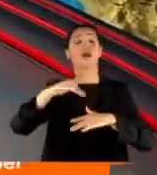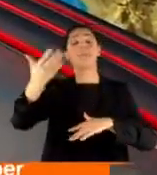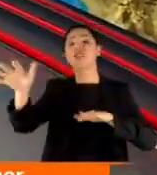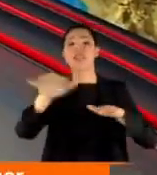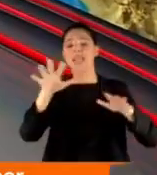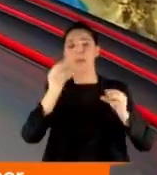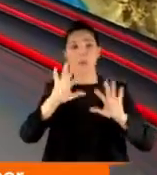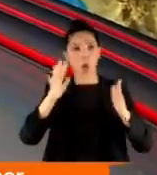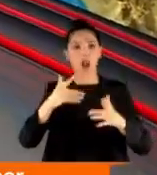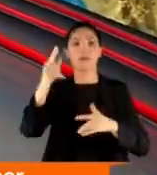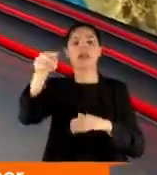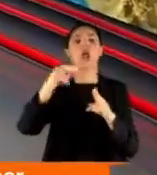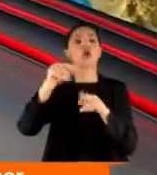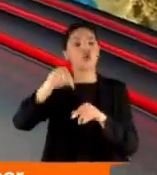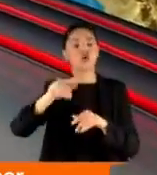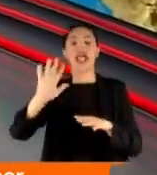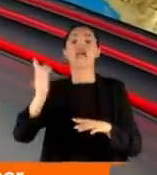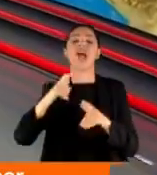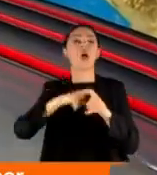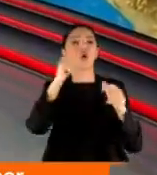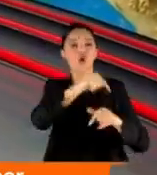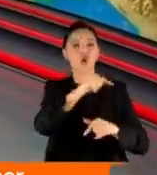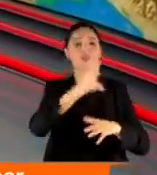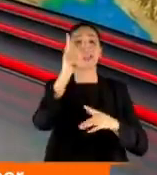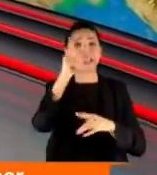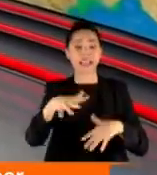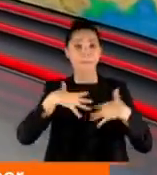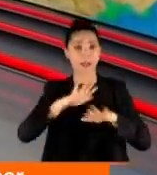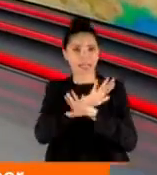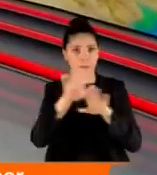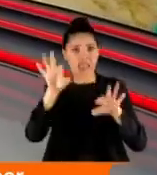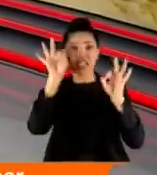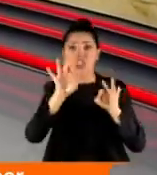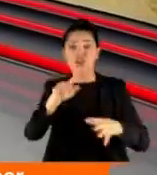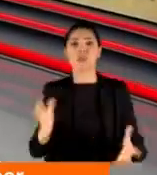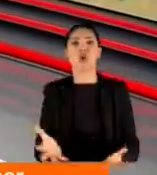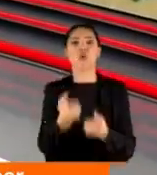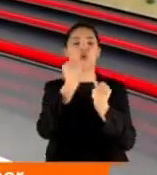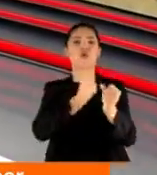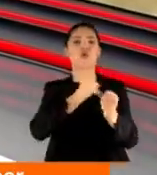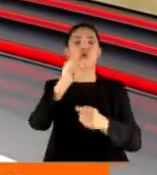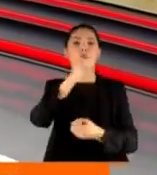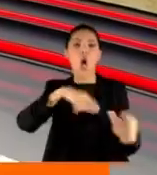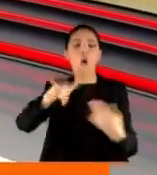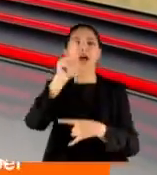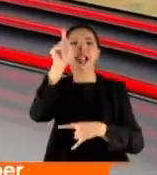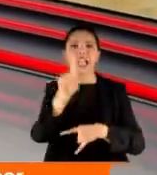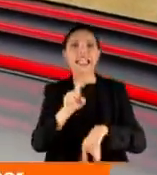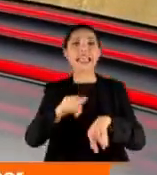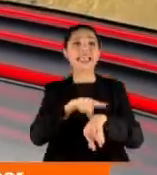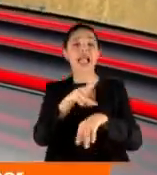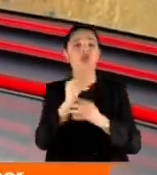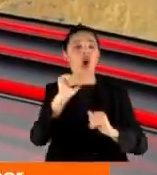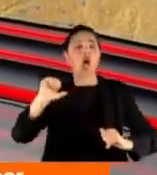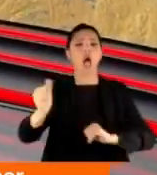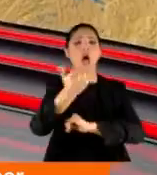beklenebilir. Özellikle kuzeyinde ve güneyinde. İlk korkuyu, paniği atlattık. Tabii şimdi sıra kurtarma operasyonlarında. İlk saatler çok önemli